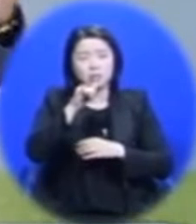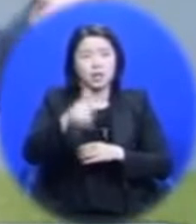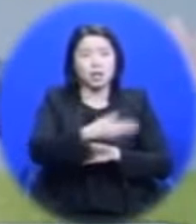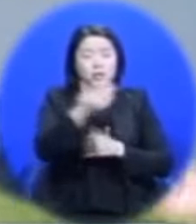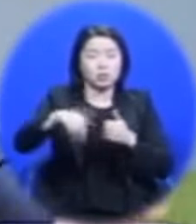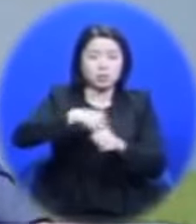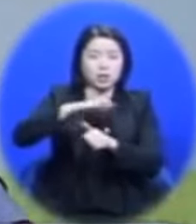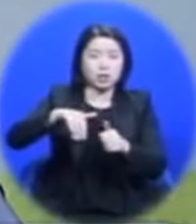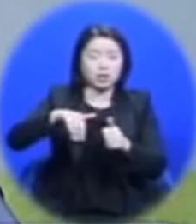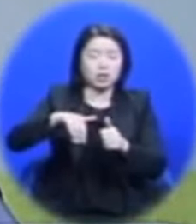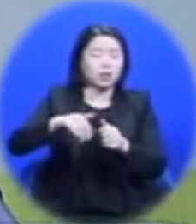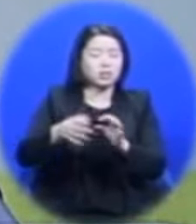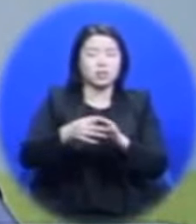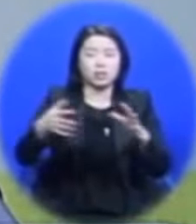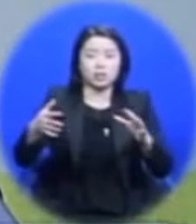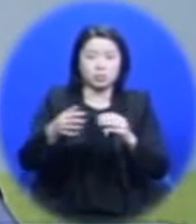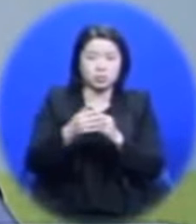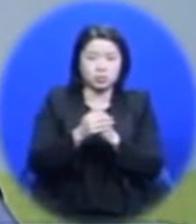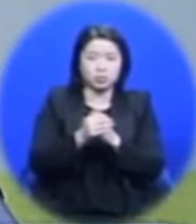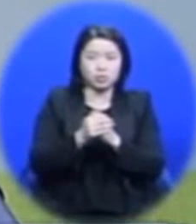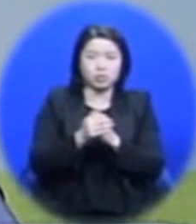상황과 여건 상관없이.